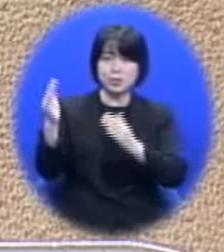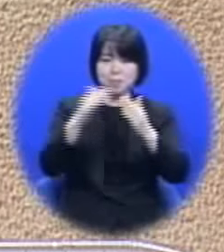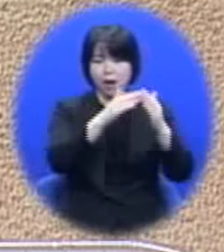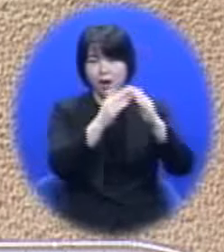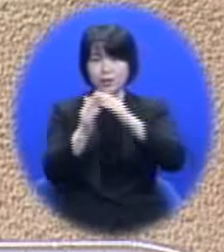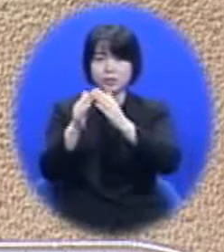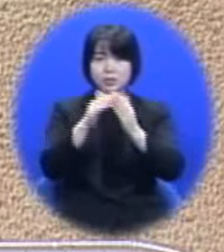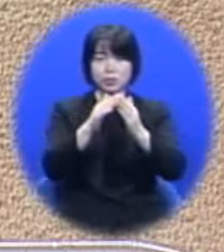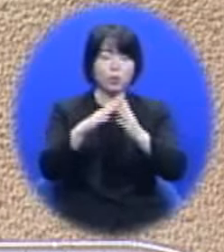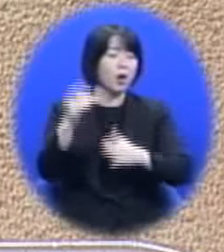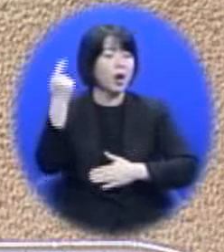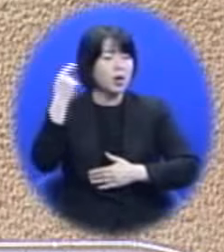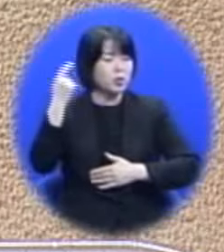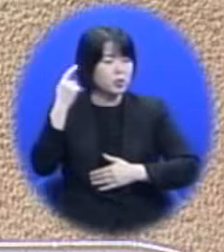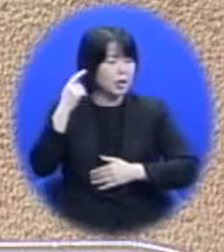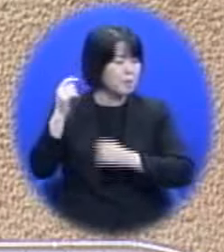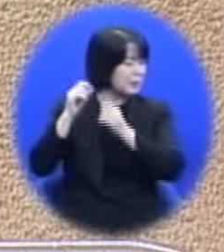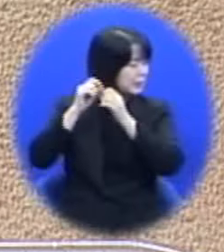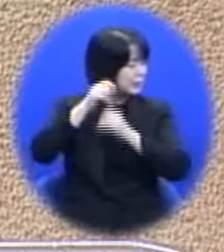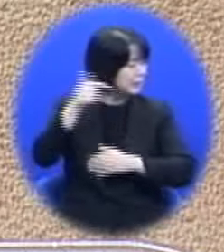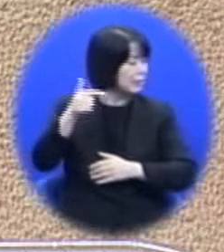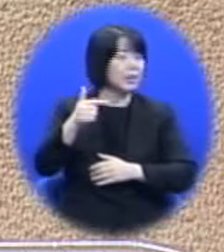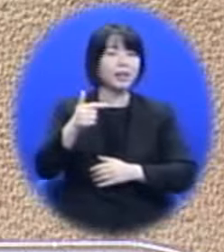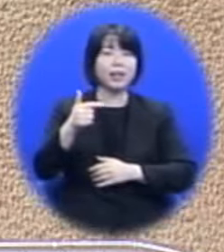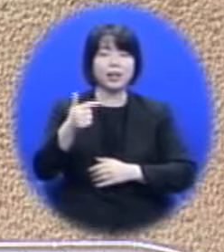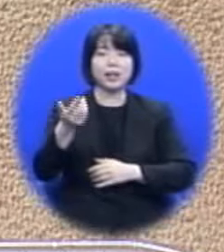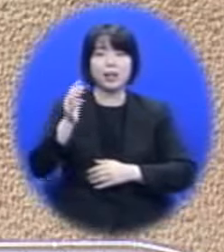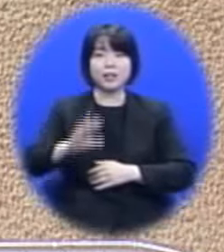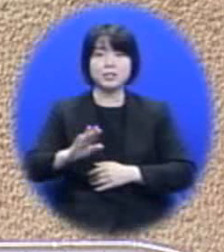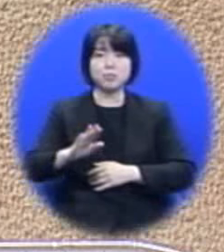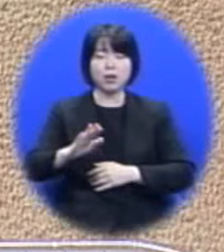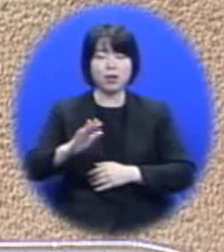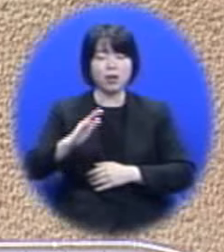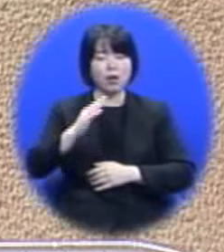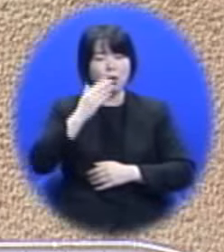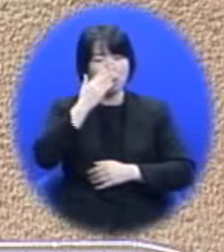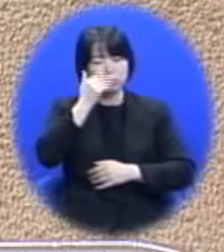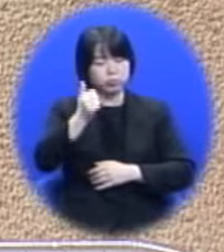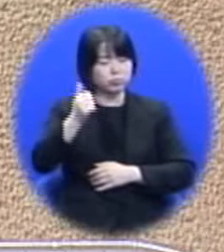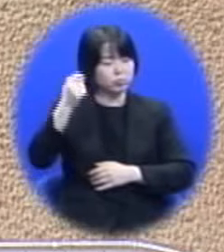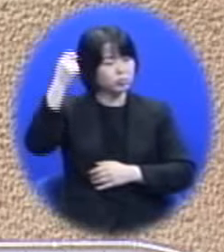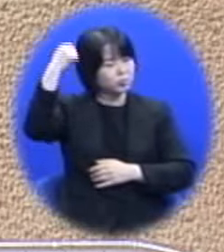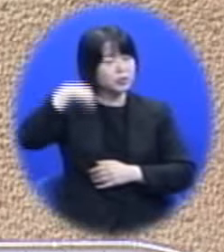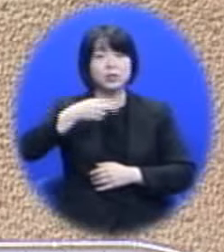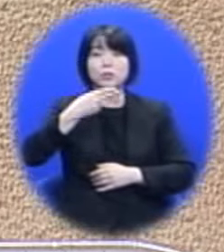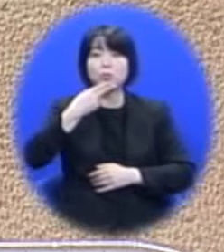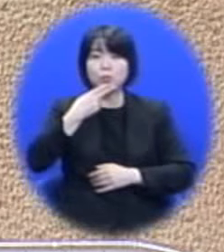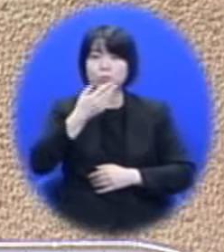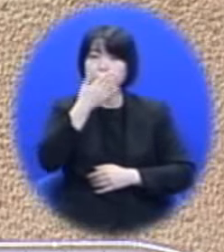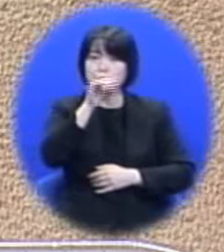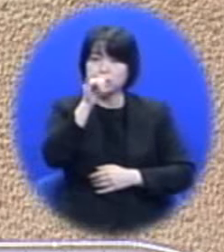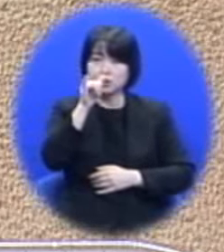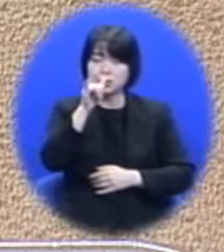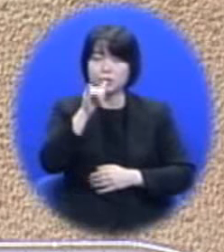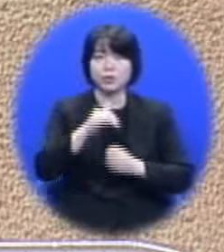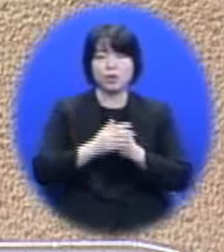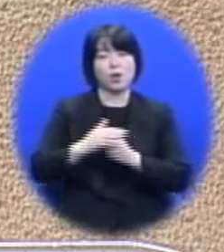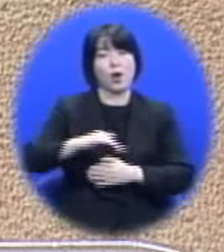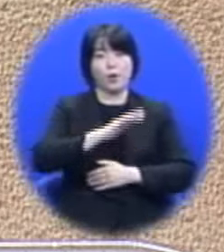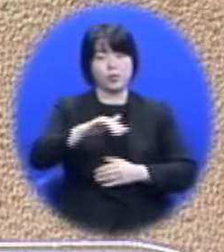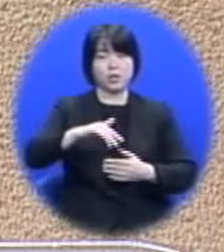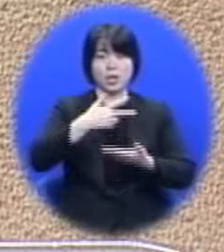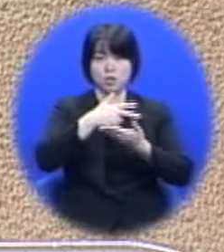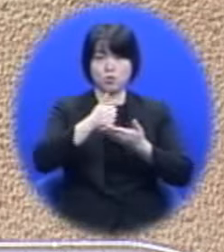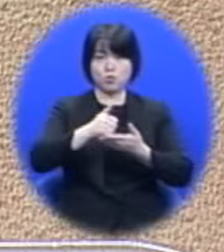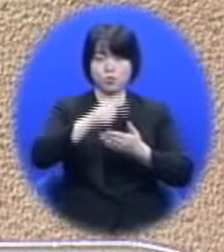그렇게 귀가 찢어지는 소리가 들리는데도 그게 무감각해질 수 있다는 것. 우리가 주기도문을